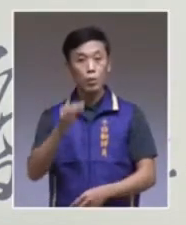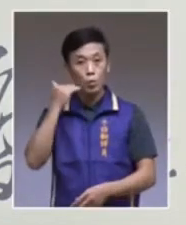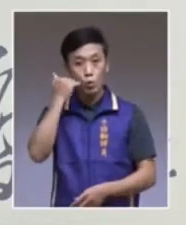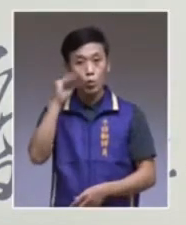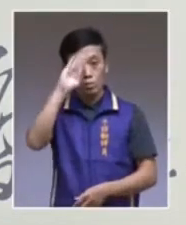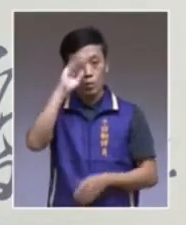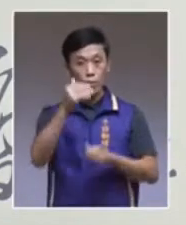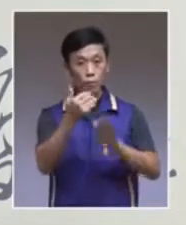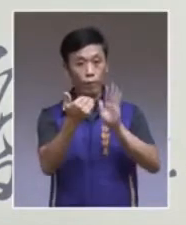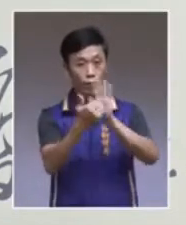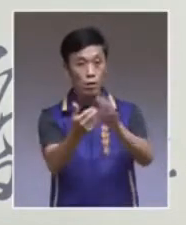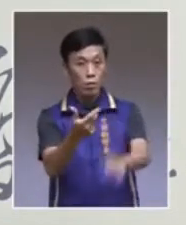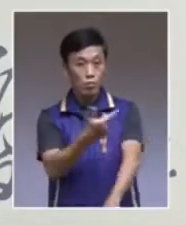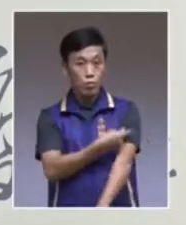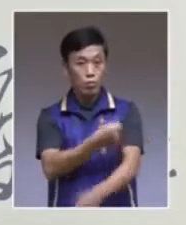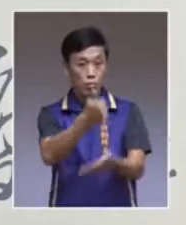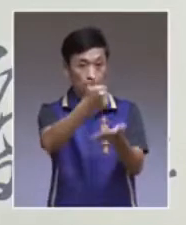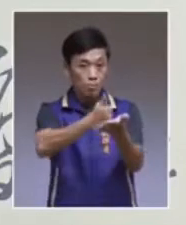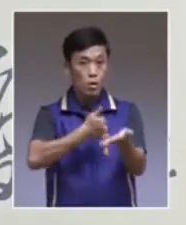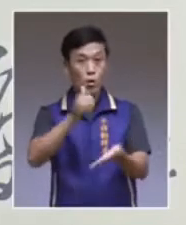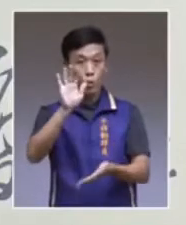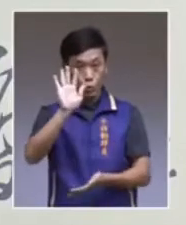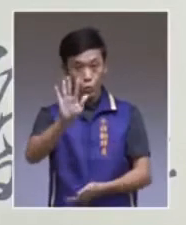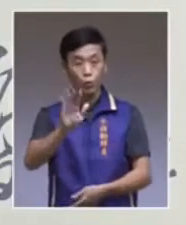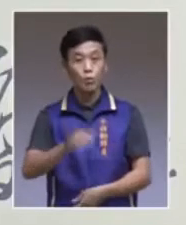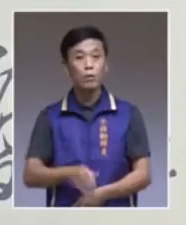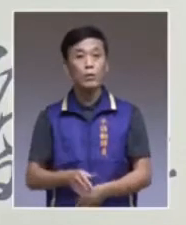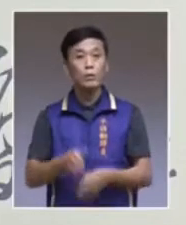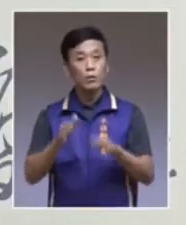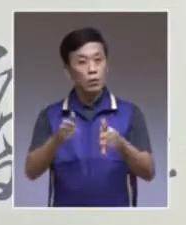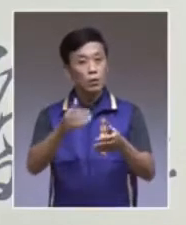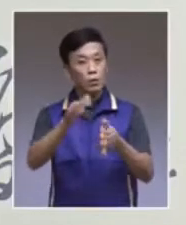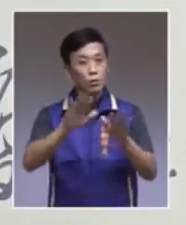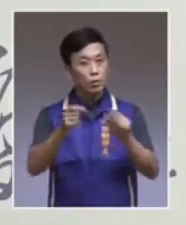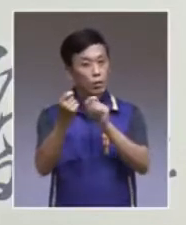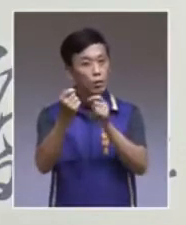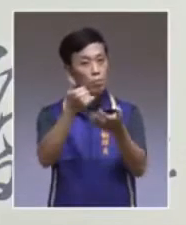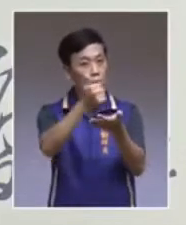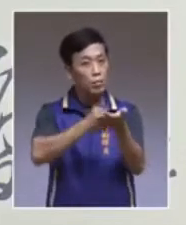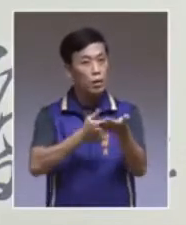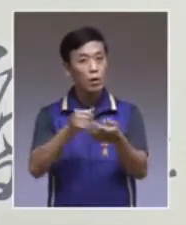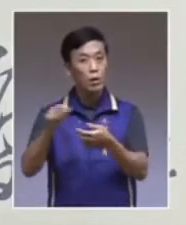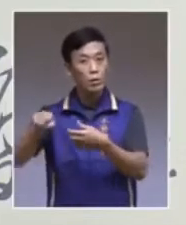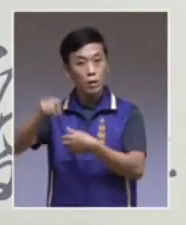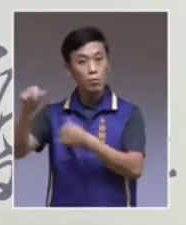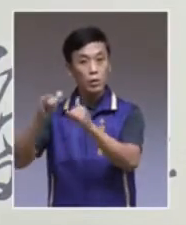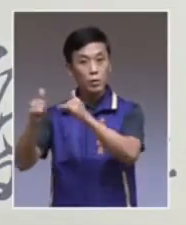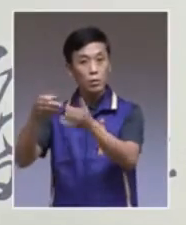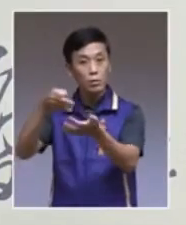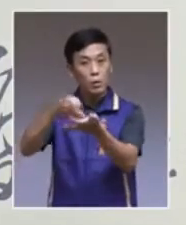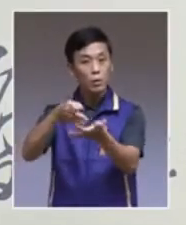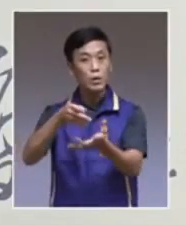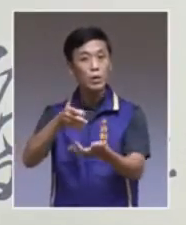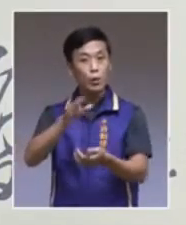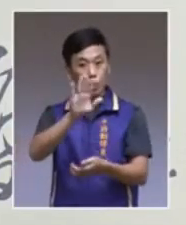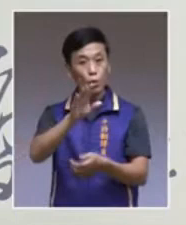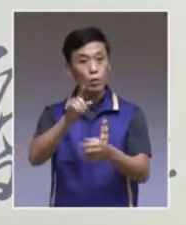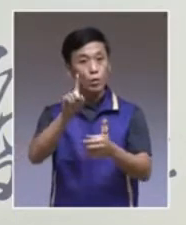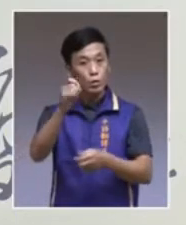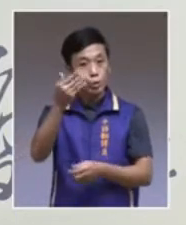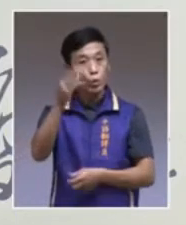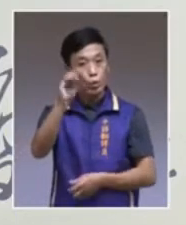苗来的时候，那在这一批大概有登记意愿的大概是有19万左